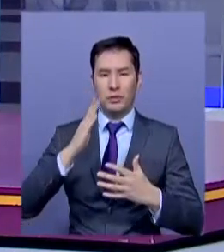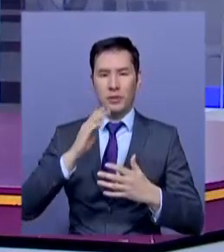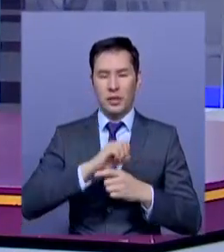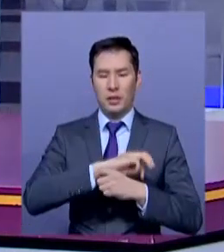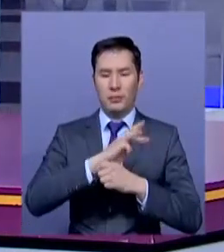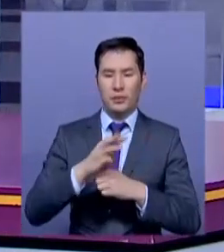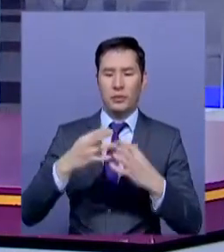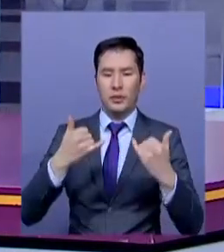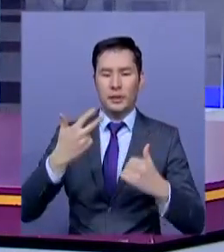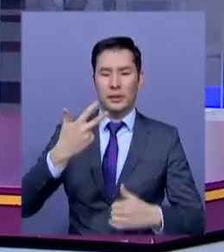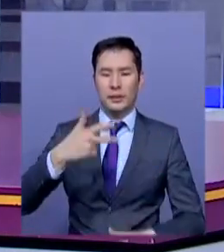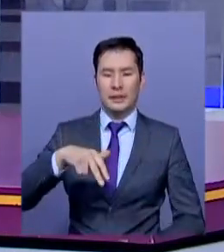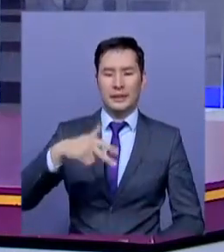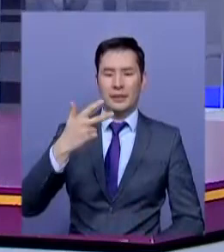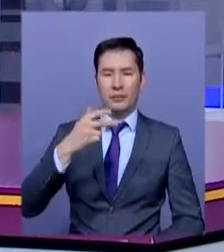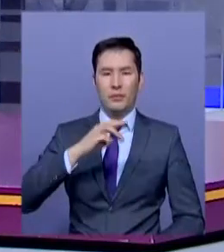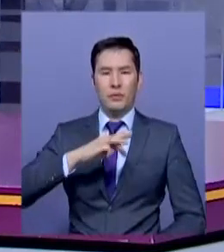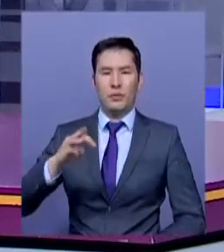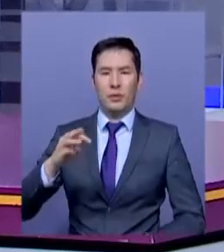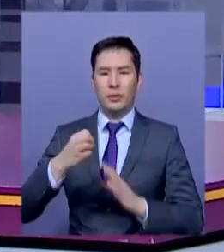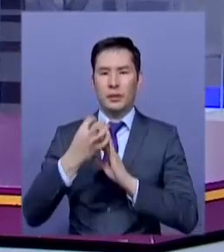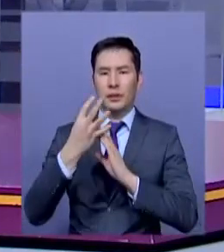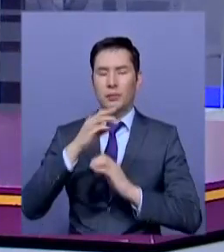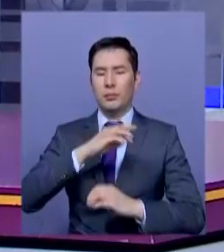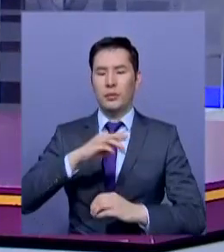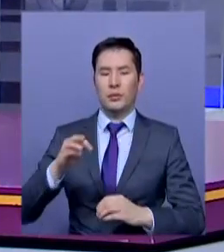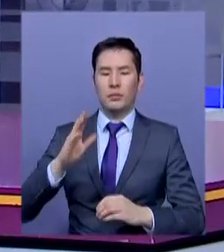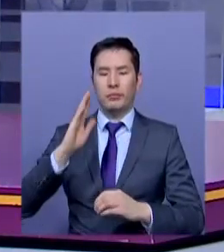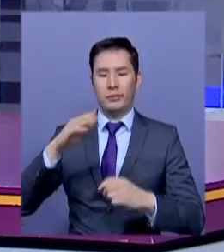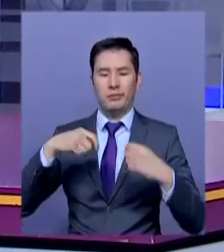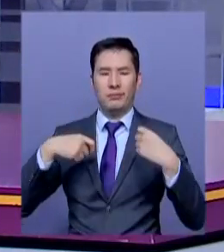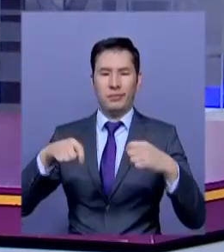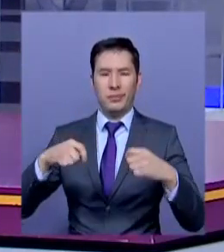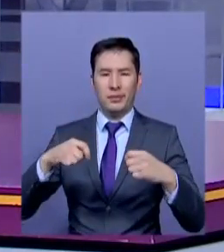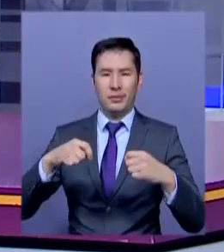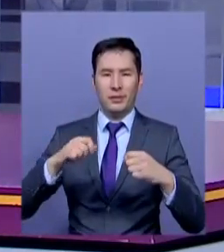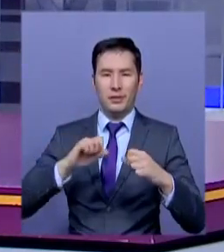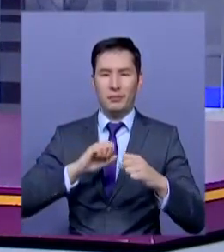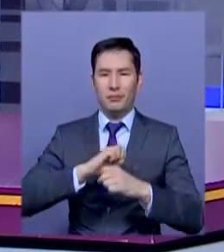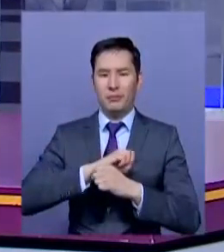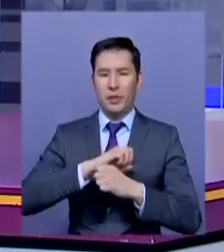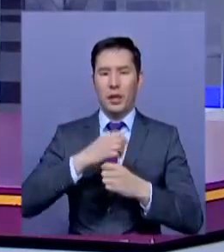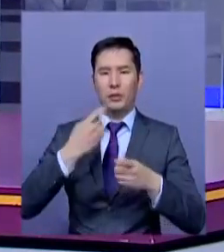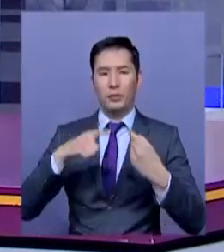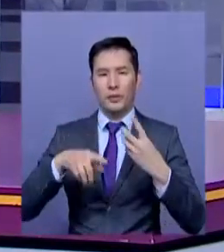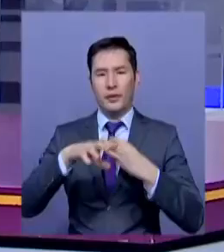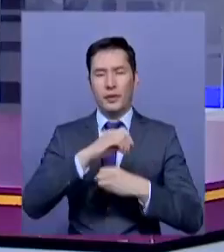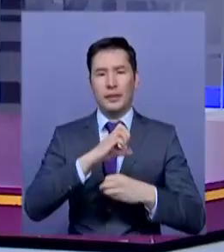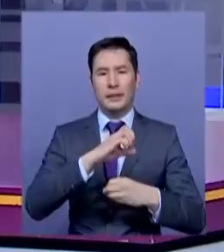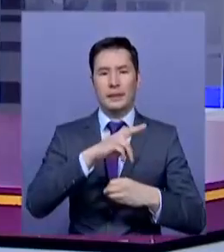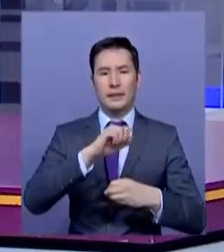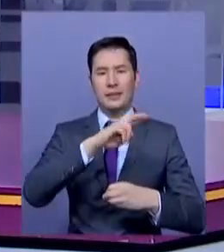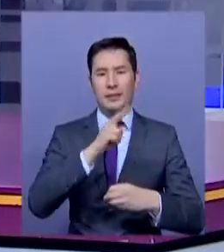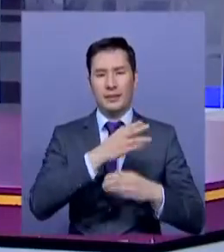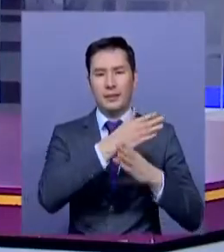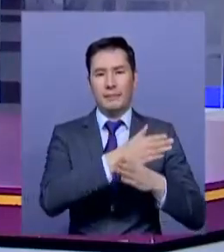миллион медициналық препарат әкелінді. Оның 14 миллионы нарыққа жолданды. Ал қалғаны қоймаларда сақтаулы тұр. Сондай-ақ,